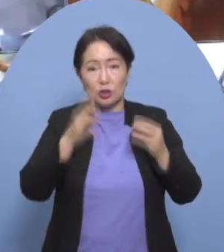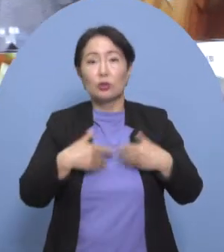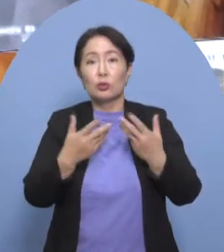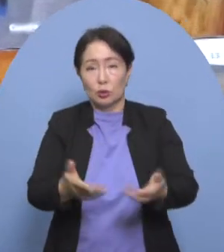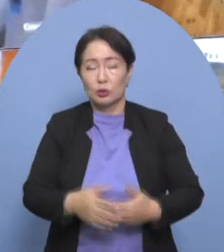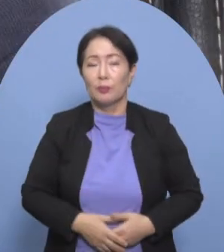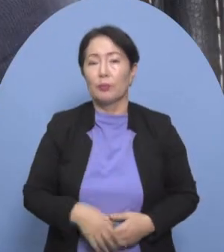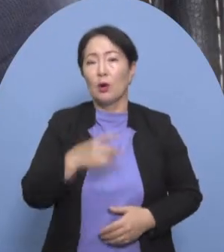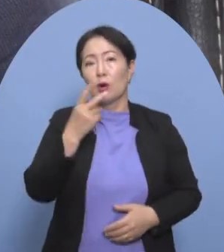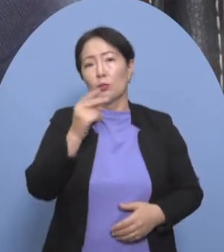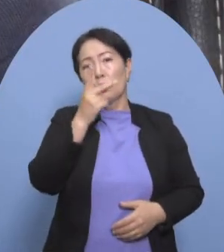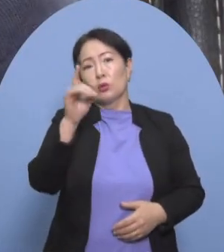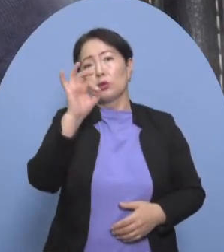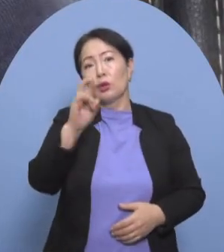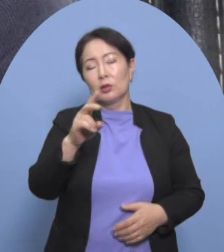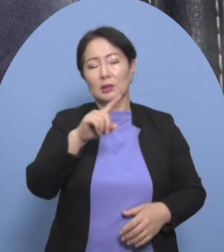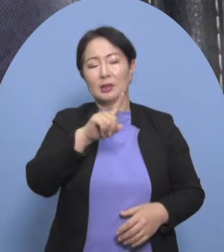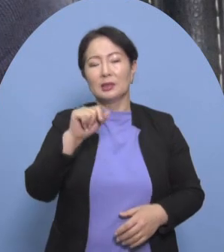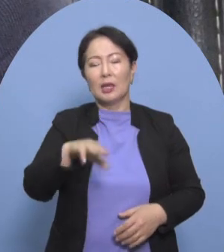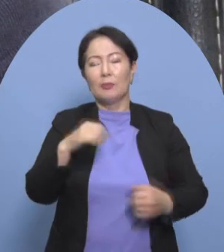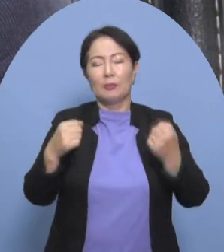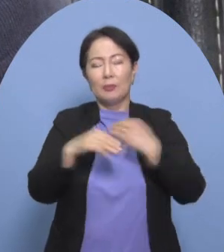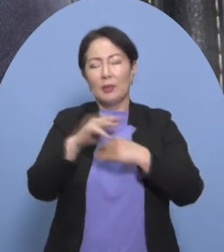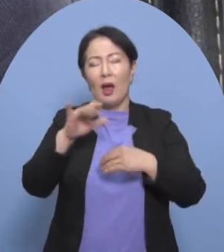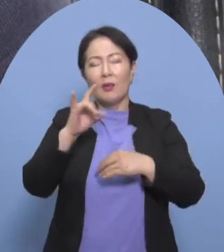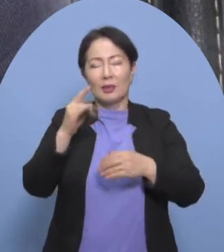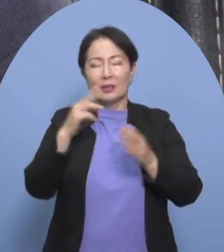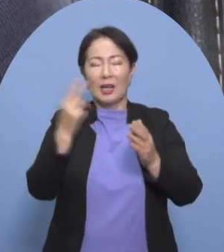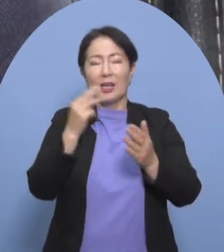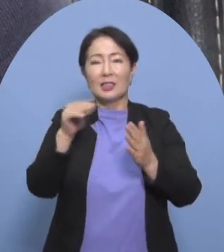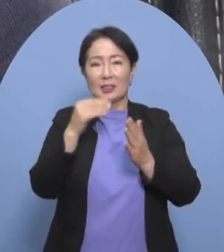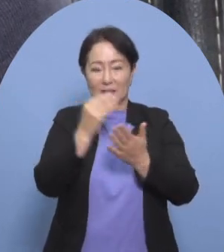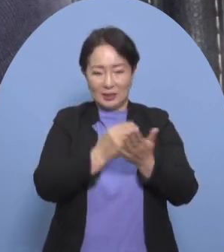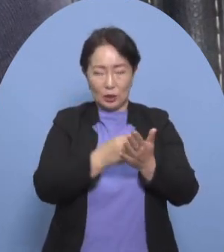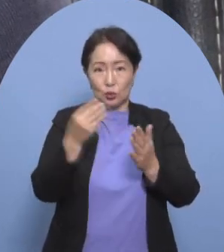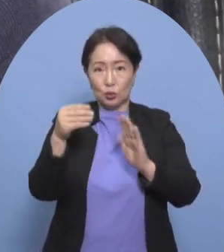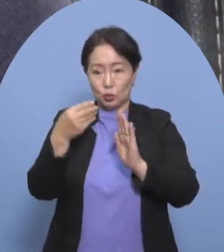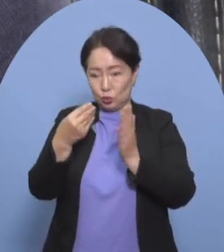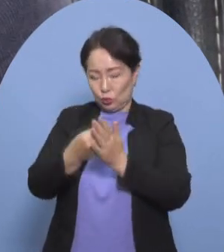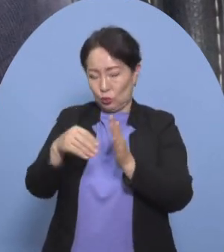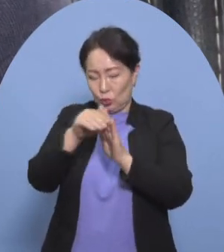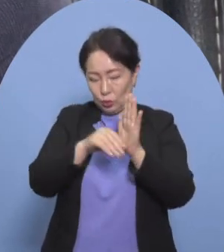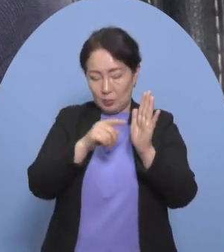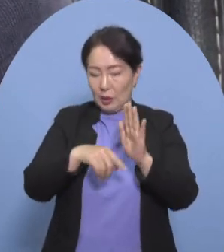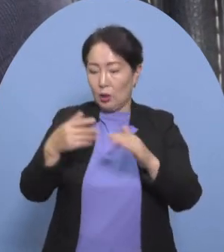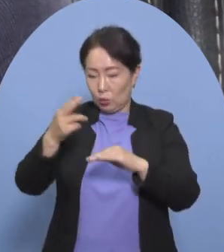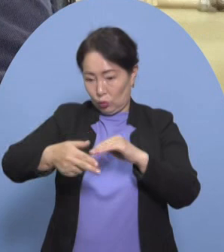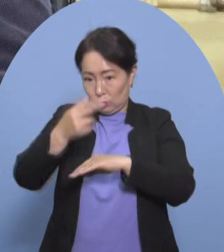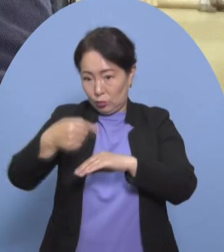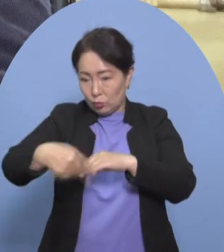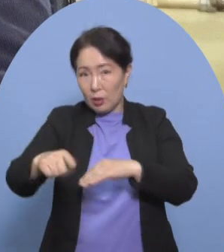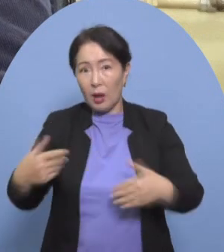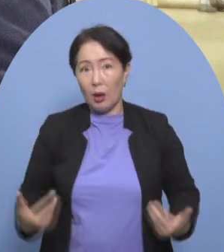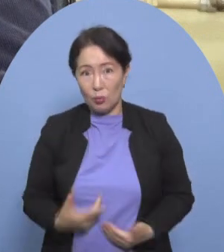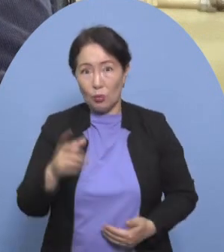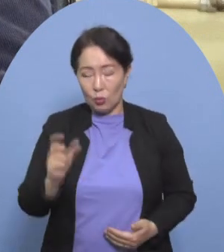шийдэлд хүрсэн юм а. 21 оны зам тээврийн сайдын баталсан цагаан чагсаалт хөтлөгч урмын дагуу төлбөр авах цэгүүдийн гадна талд байрладаг иргэд маань